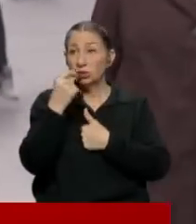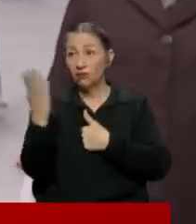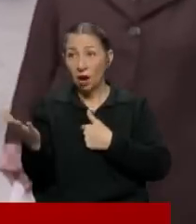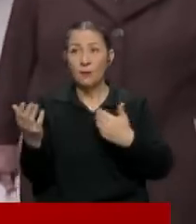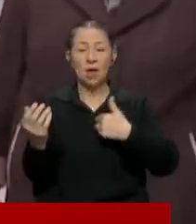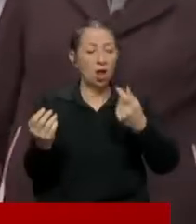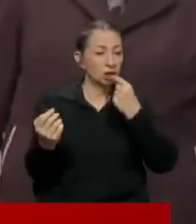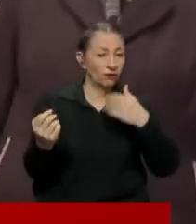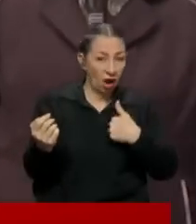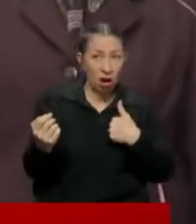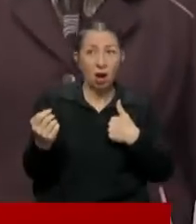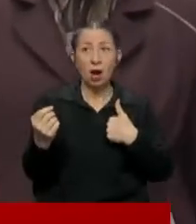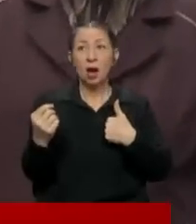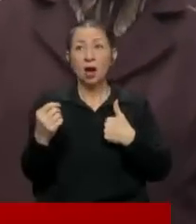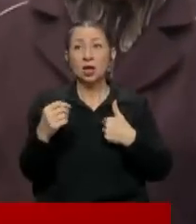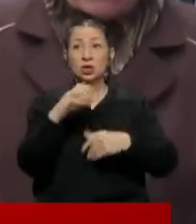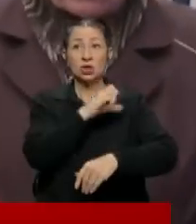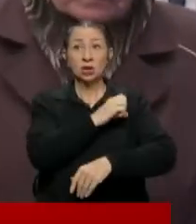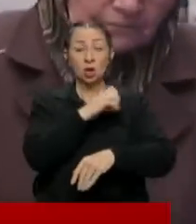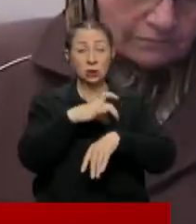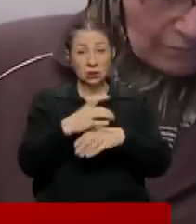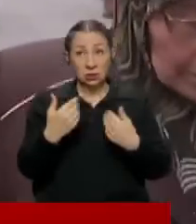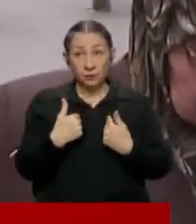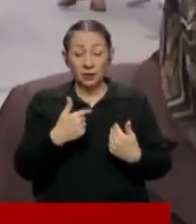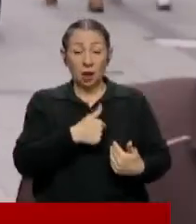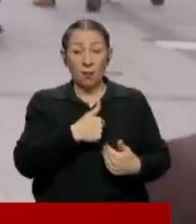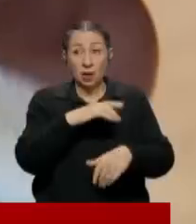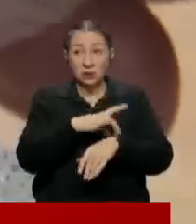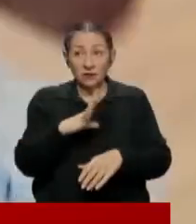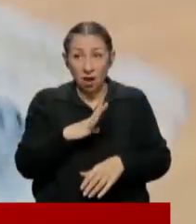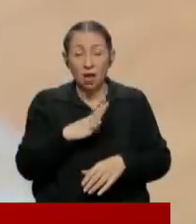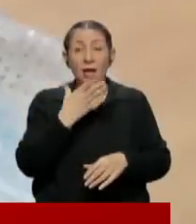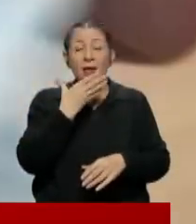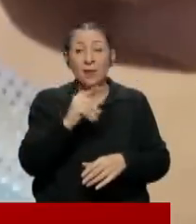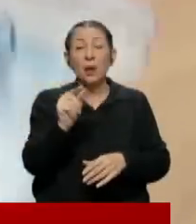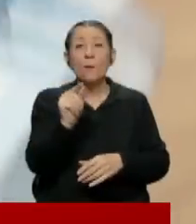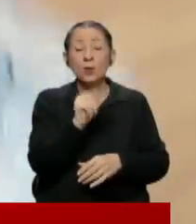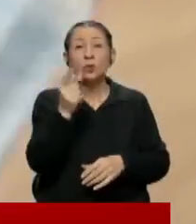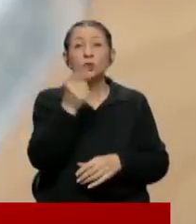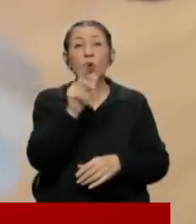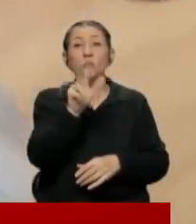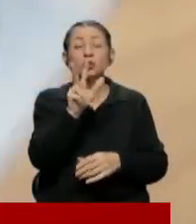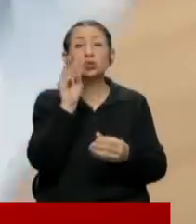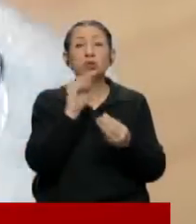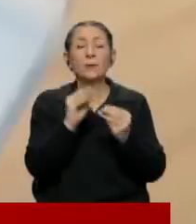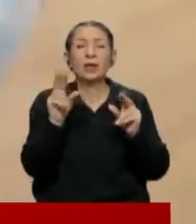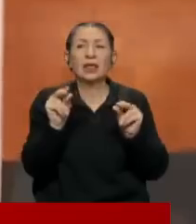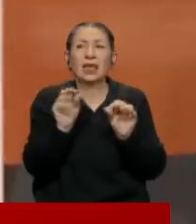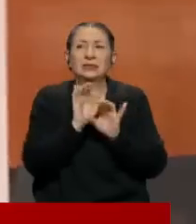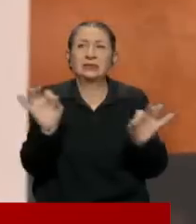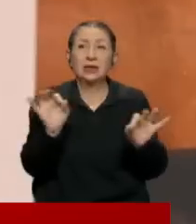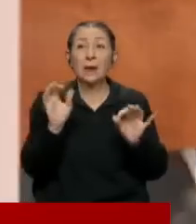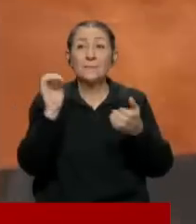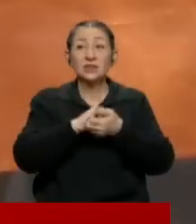İlaç kullanıyor Benim de ilaç kullanıyorum tansiyon hastasıyım kalp hastasıyım gerekli de memurda %30'luk zammı yetersiz